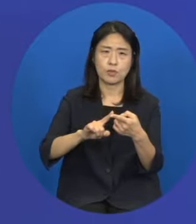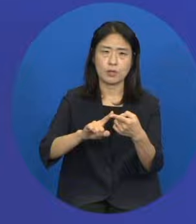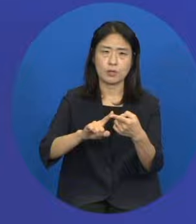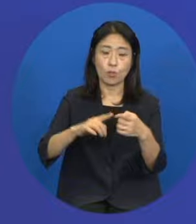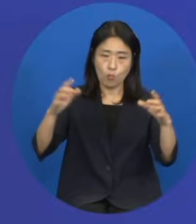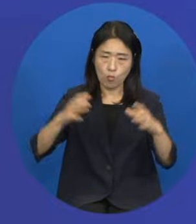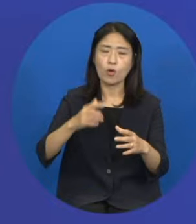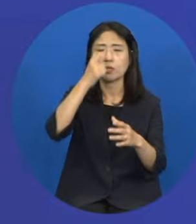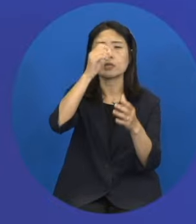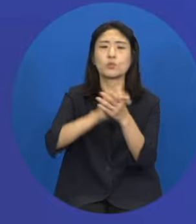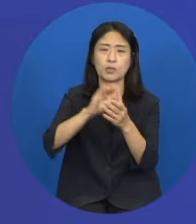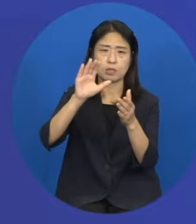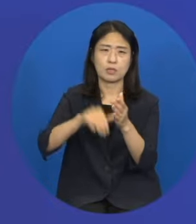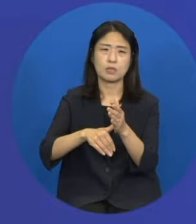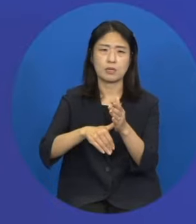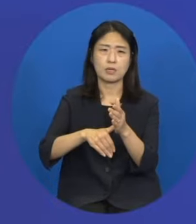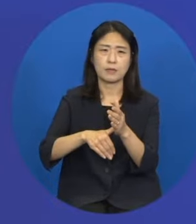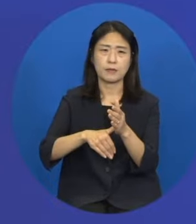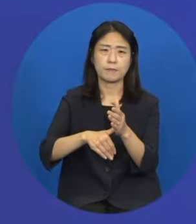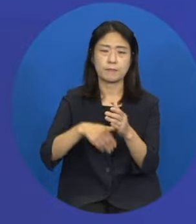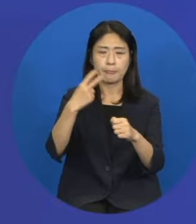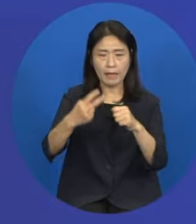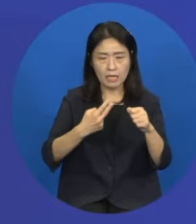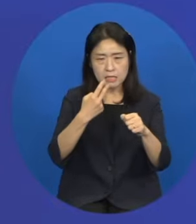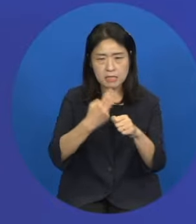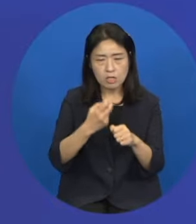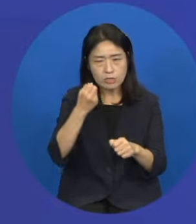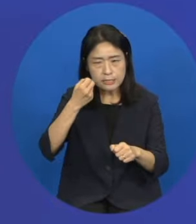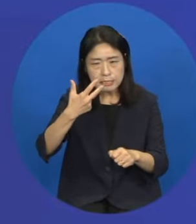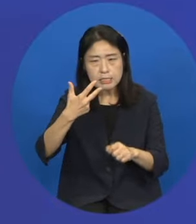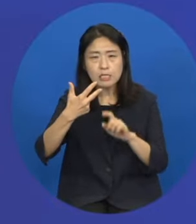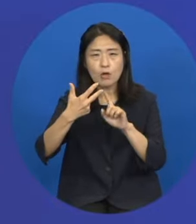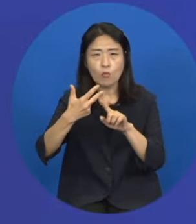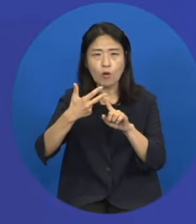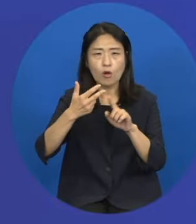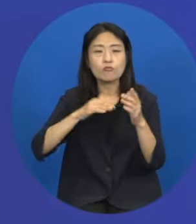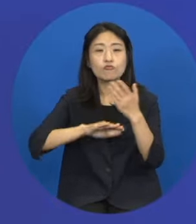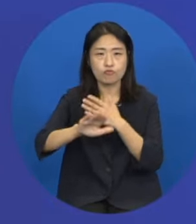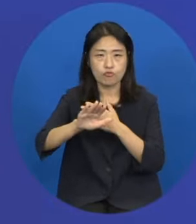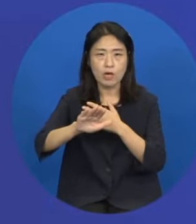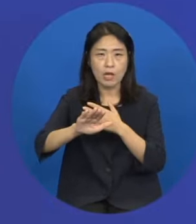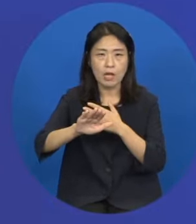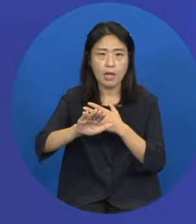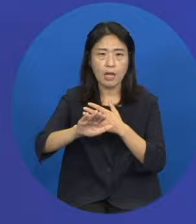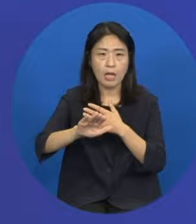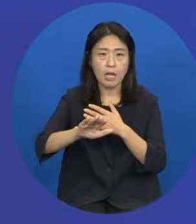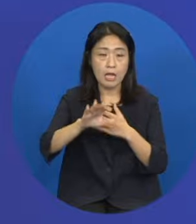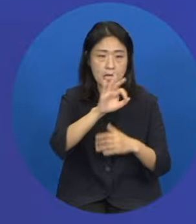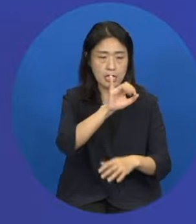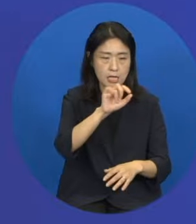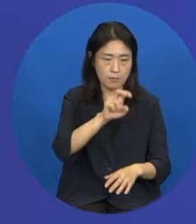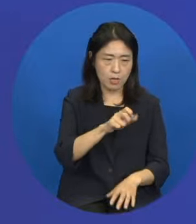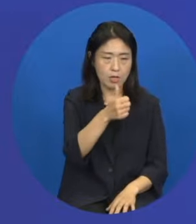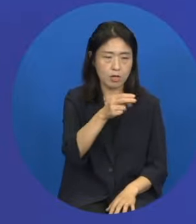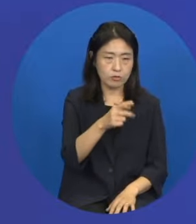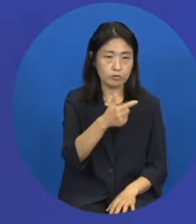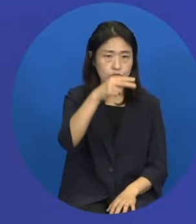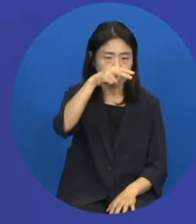거예요. 그리고 2년 7개월이 지나서 2017년 8월에 임현수 목사님이 기적적으로 석방을 해서 귀환하시게 되었죠.